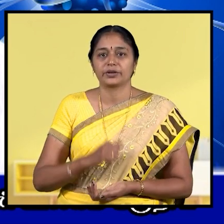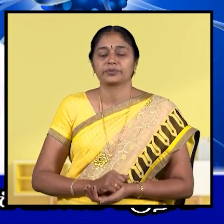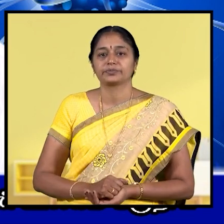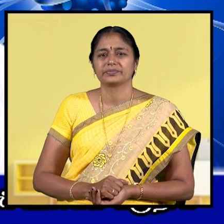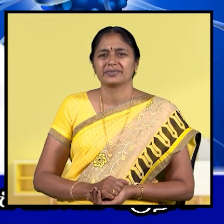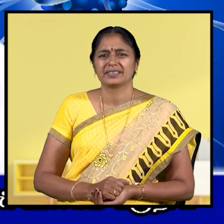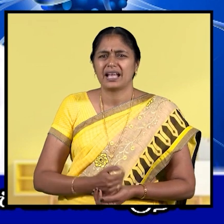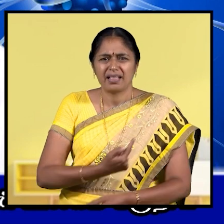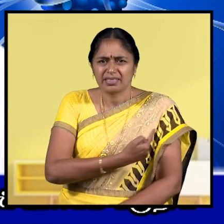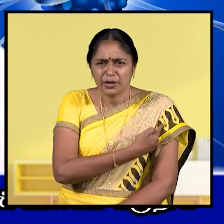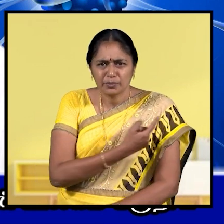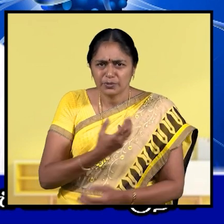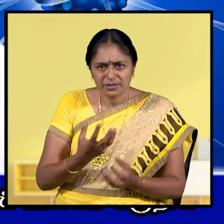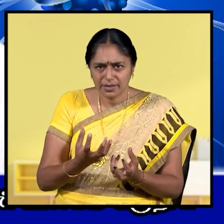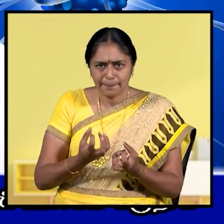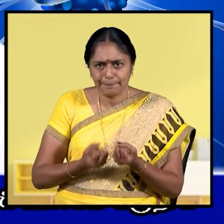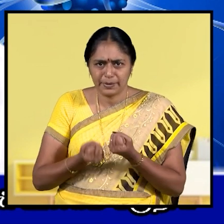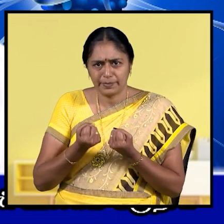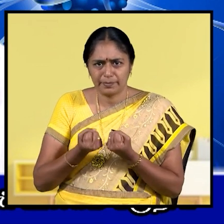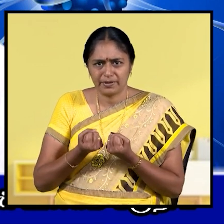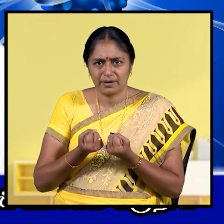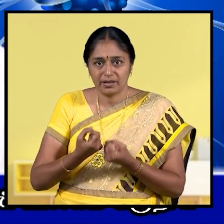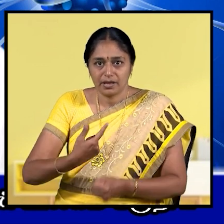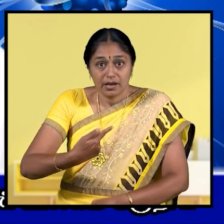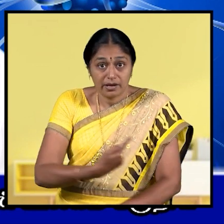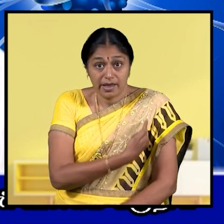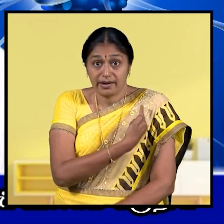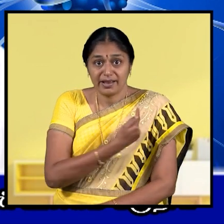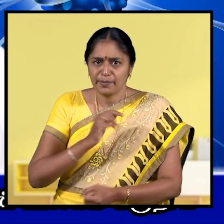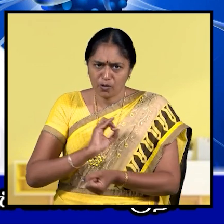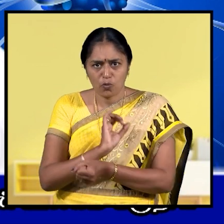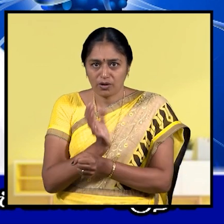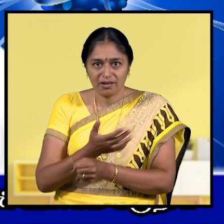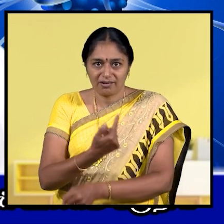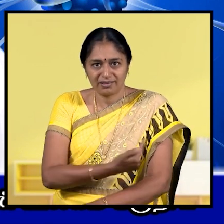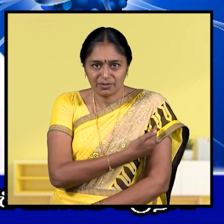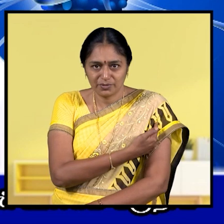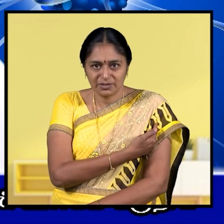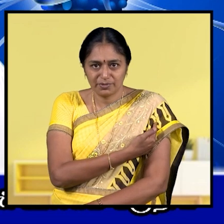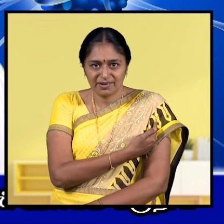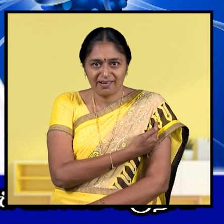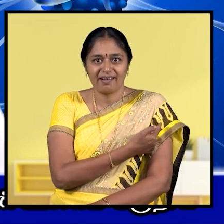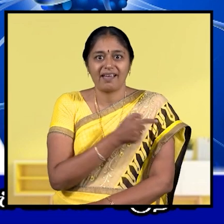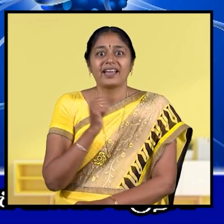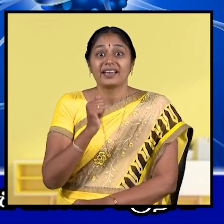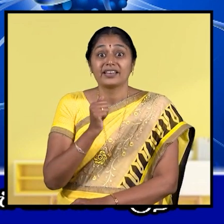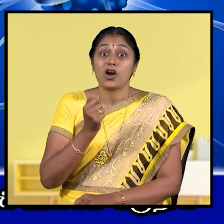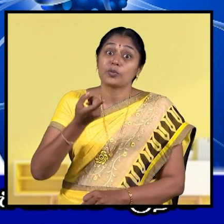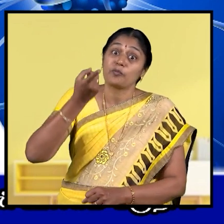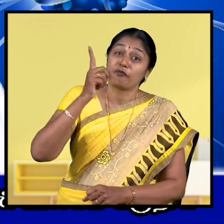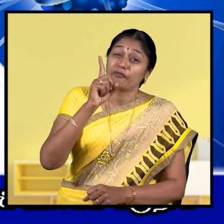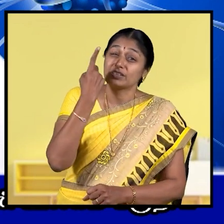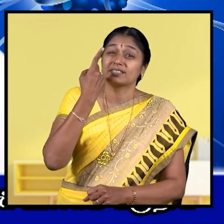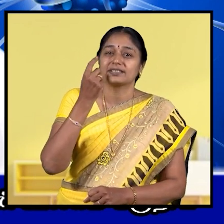இந்த தடுப்பூசி தயாரித்த அந்த மருந்தை வந்து நேரடியாக உடம்புல செலுத்தக்கூடிய அந்த செயலுக்கு பேர் தடுப்பூசி போடுதல் அப்படின்னு பேர். இந்த தடுப்பூசி போடுறத முத முதல்ல யார்